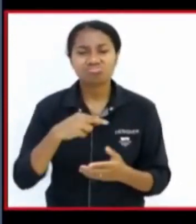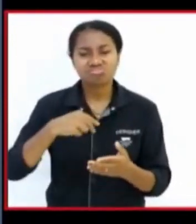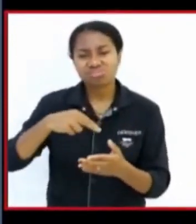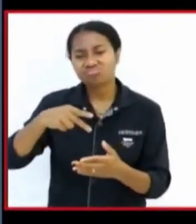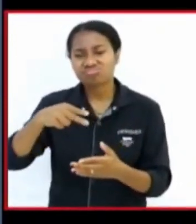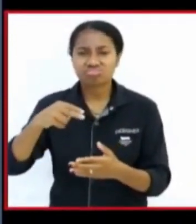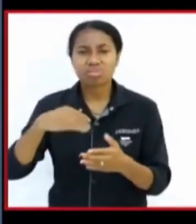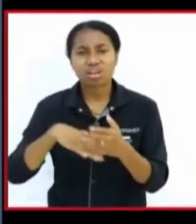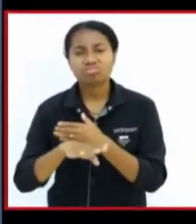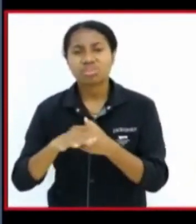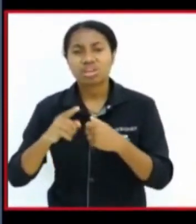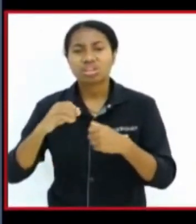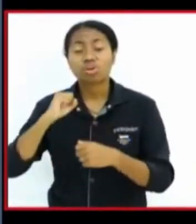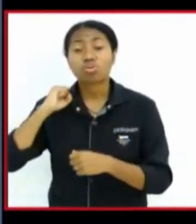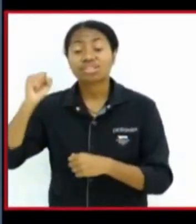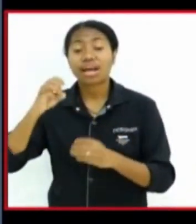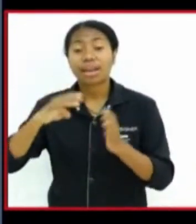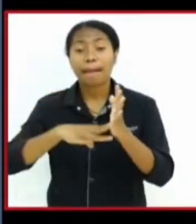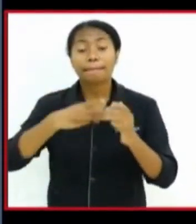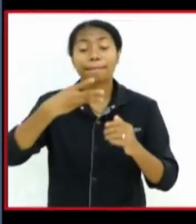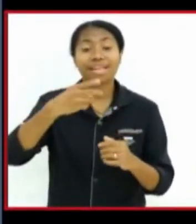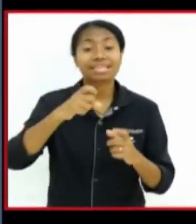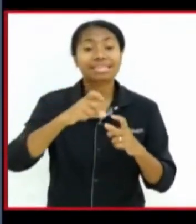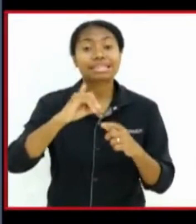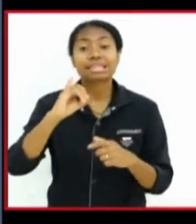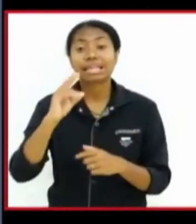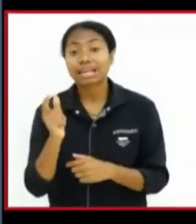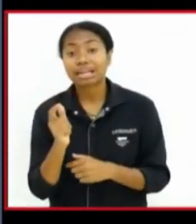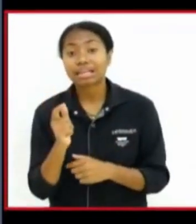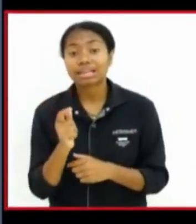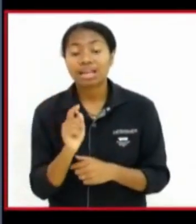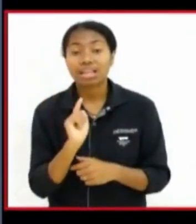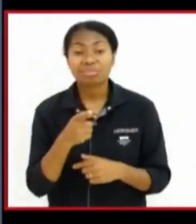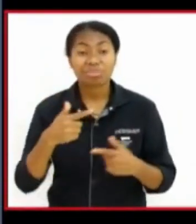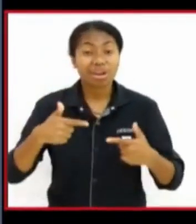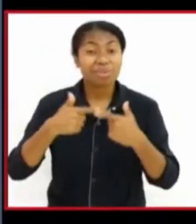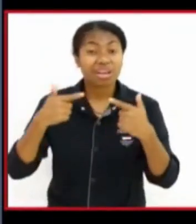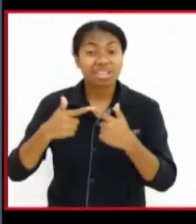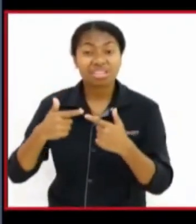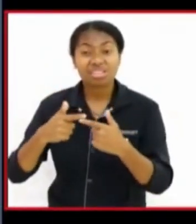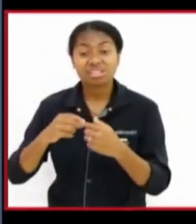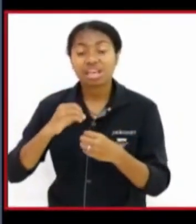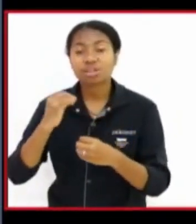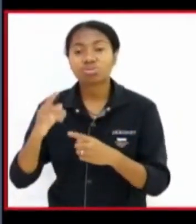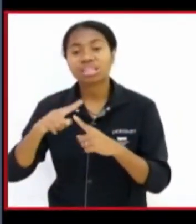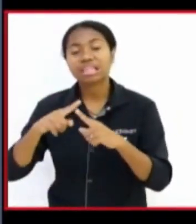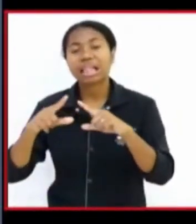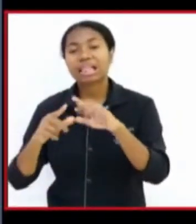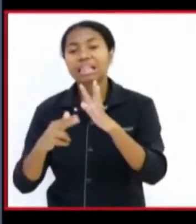kekuasaan Mesir tapi gara-gara perang ini malah jatuh ke tangan Israel